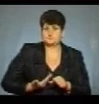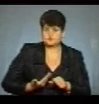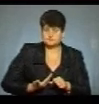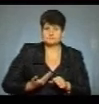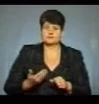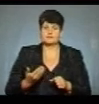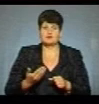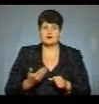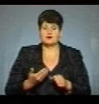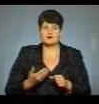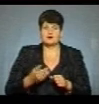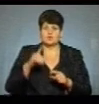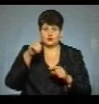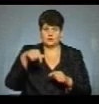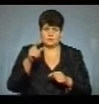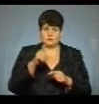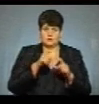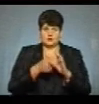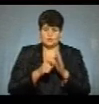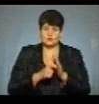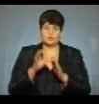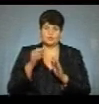Продиктую номер студії